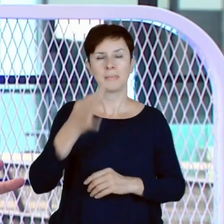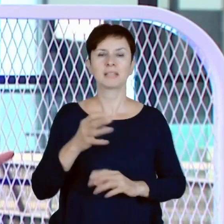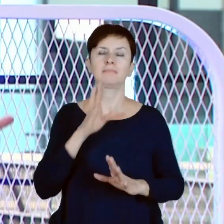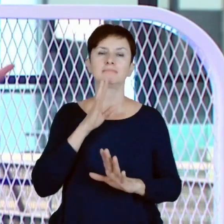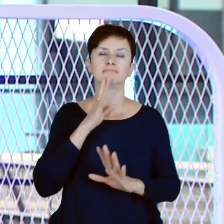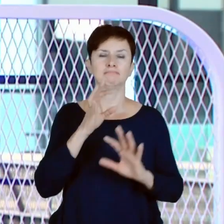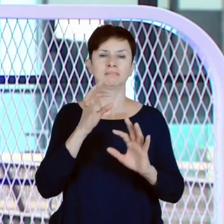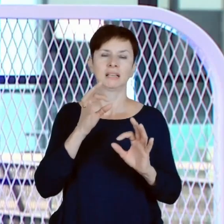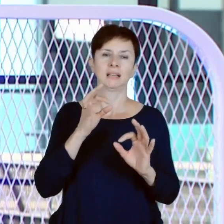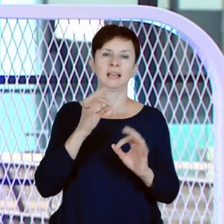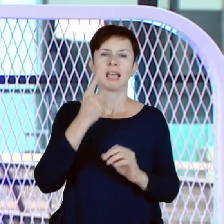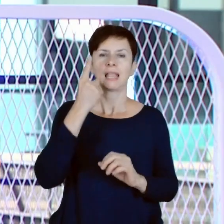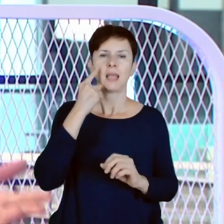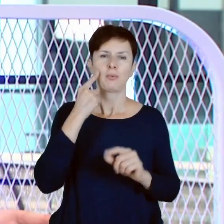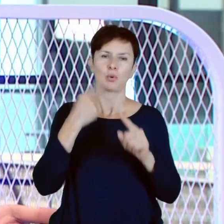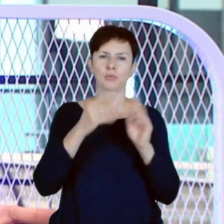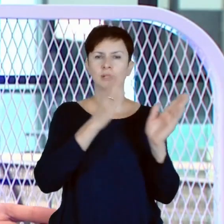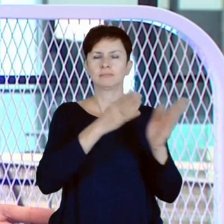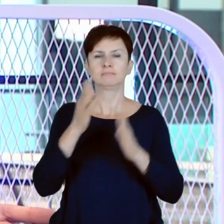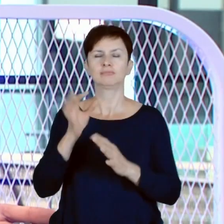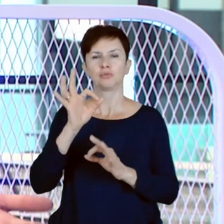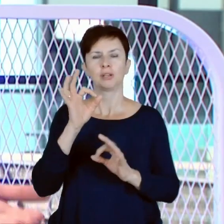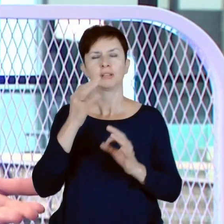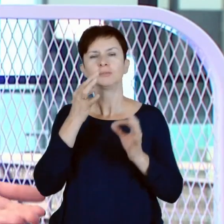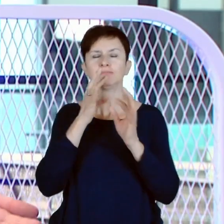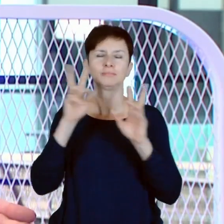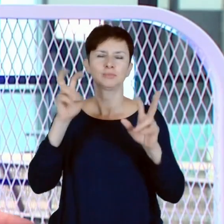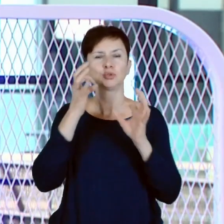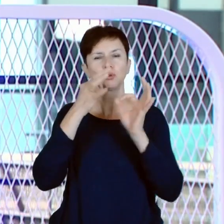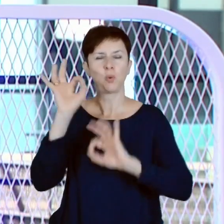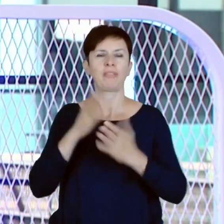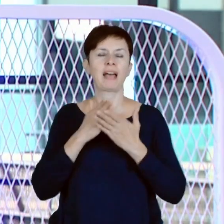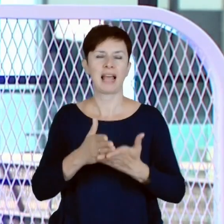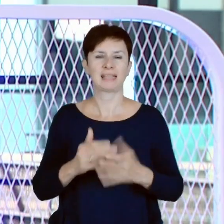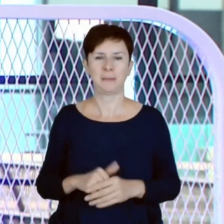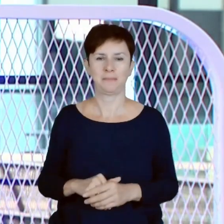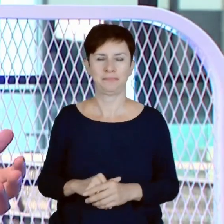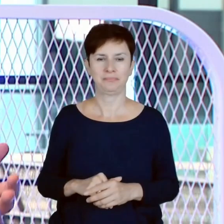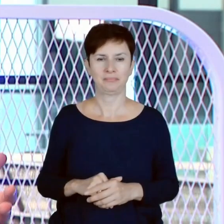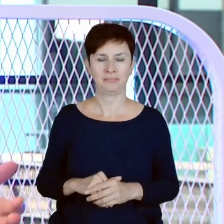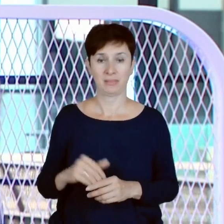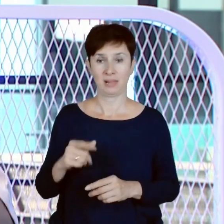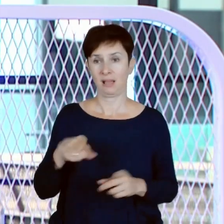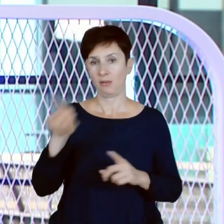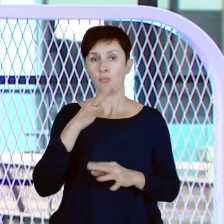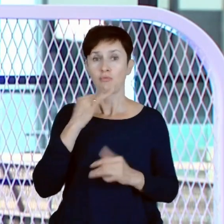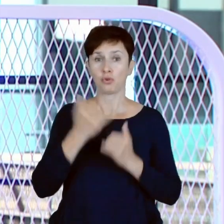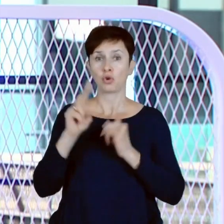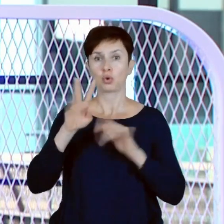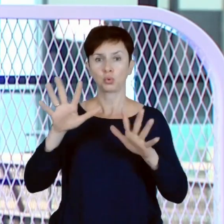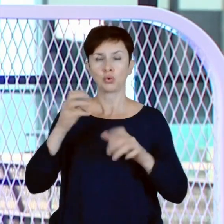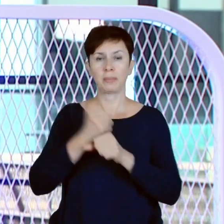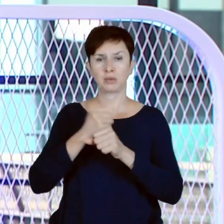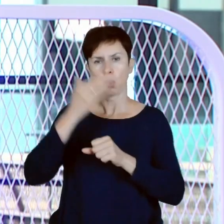minucie po prostu tego, co myślicie, bo ja z tej rozmowy wyjdę z tym, co ty powiedziałeś, że jeśli ktoś dużo pracuje umysłowo, to musi dużo leżeć